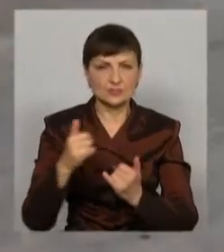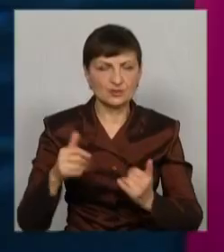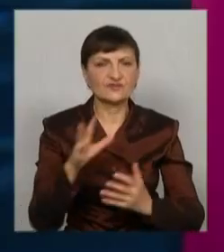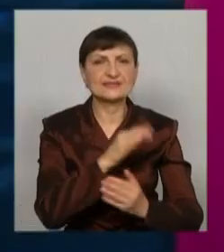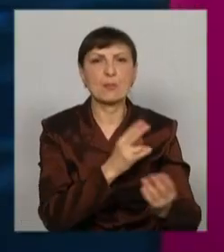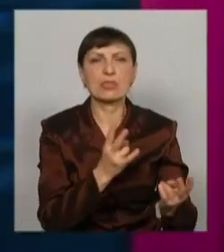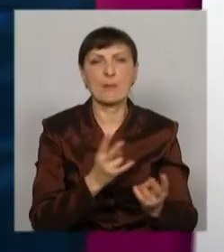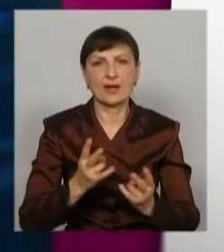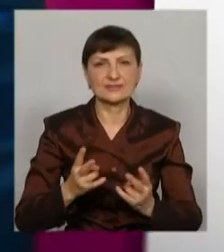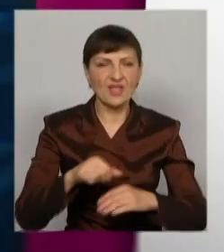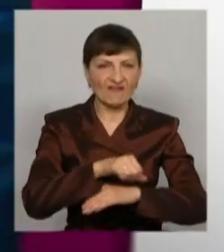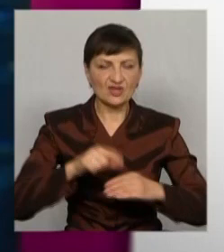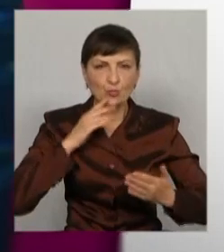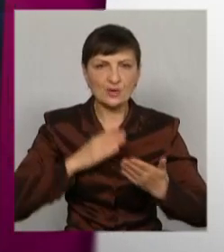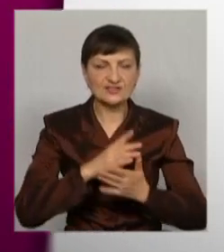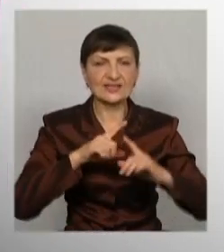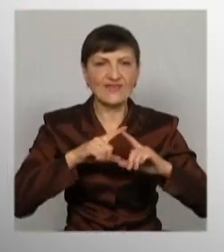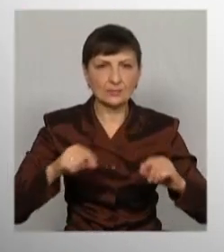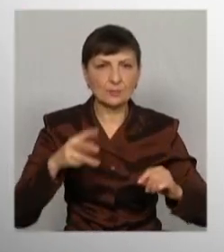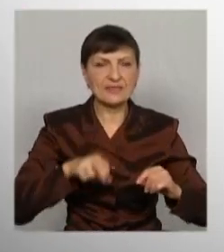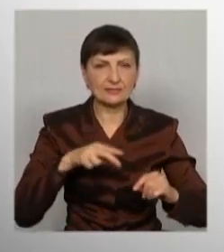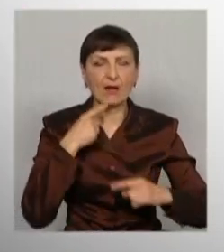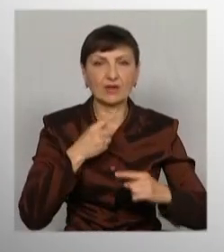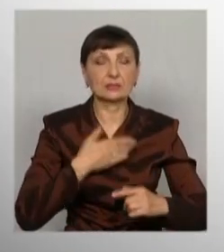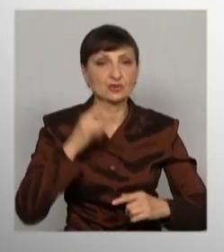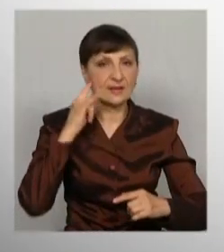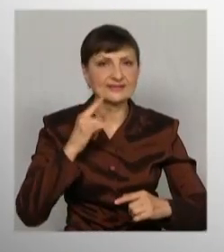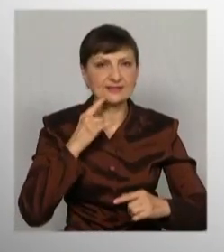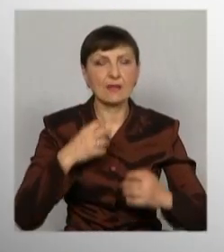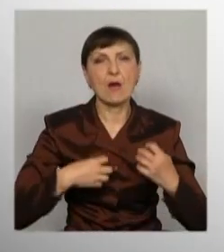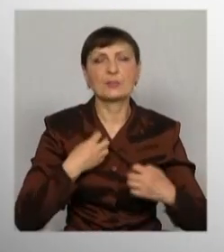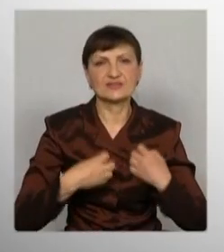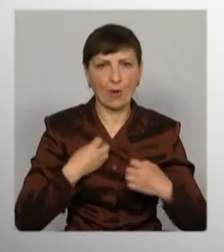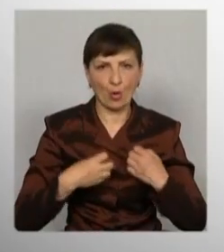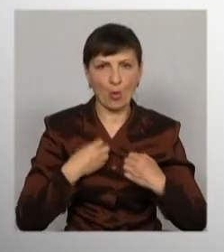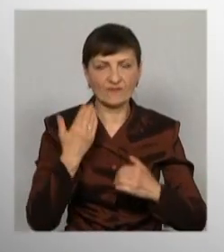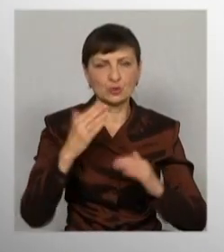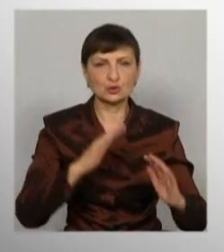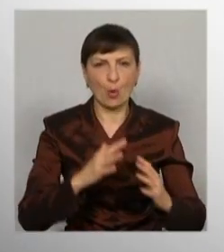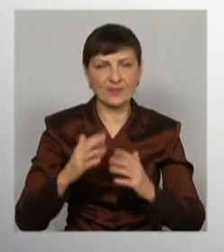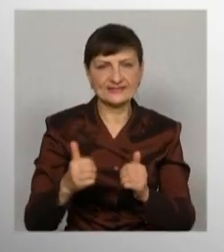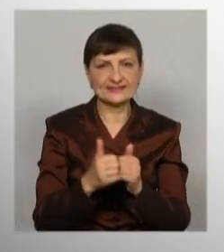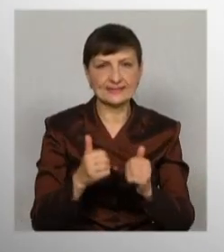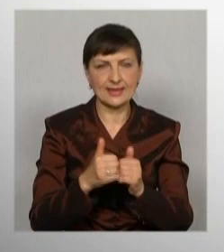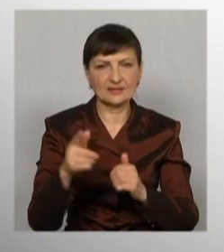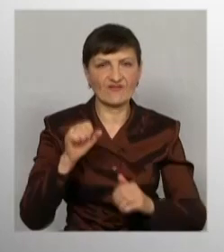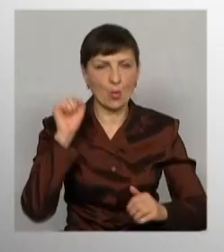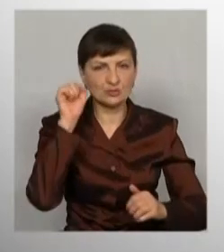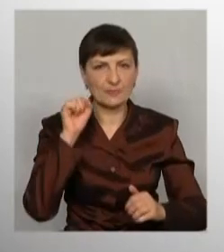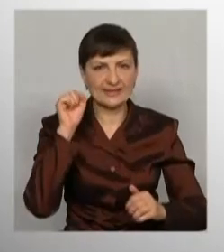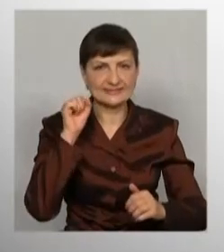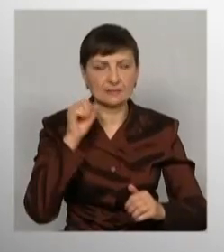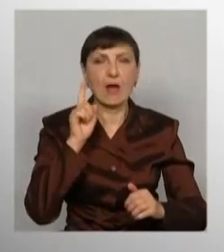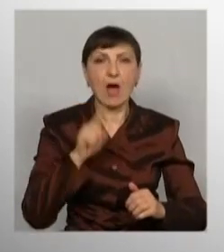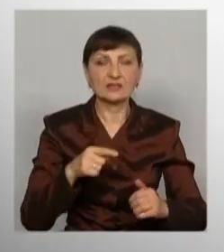необходимым. Во внешнеполитическом ведомстве также отметили, что наша страна с обеспокоенностью восприняла события в соседней дружественной республике, а